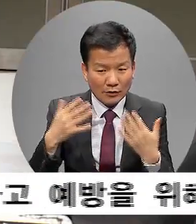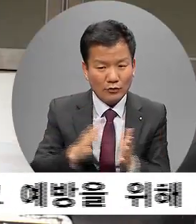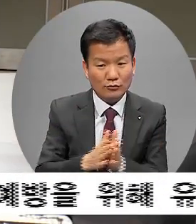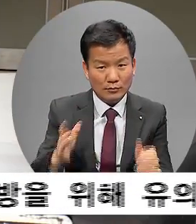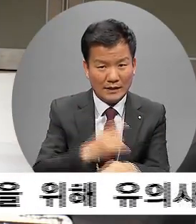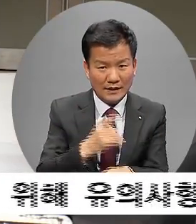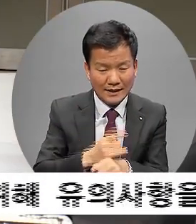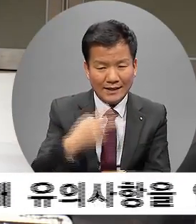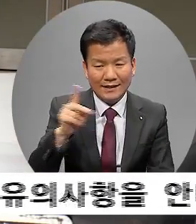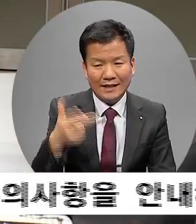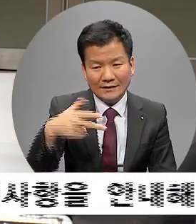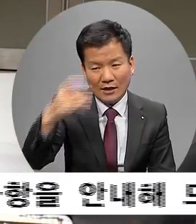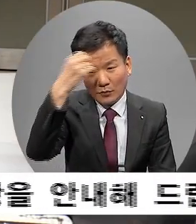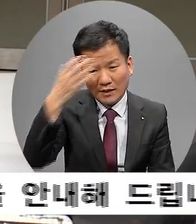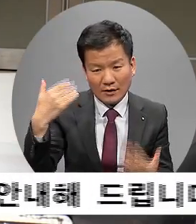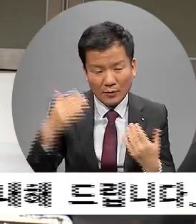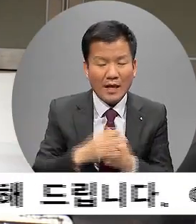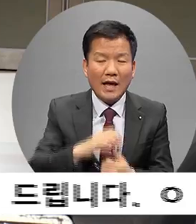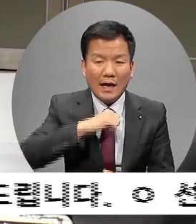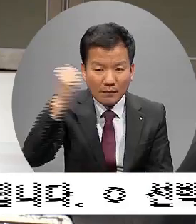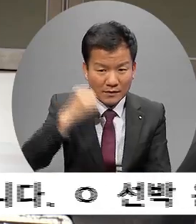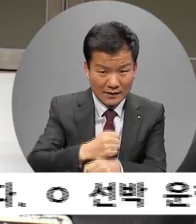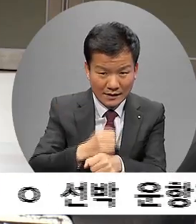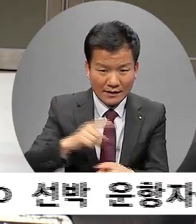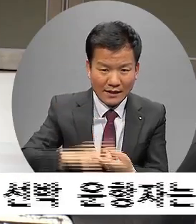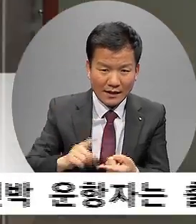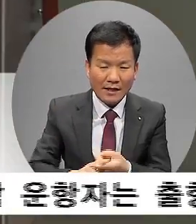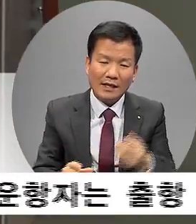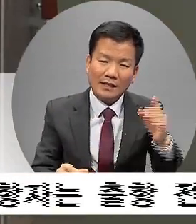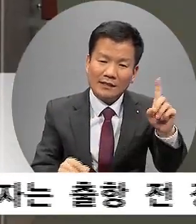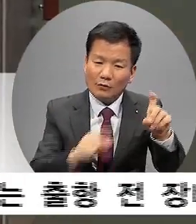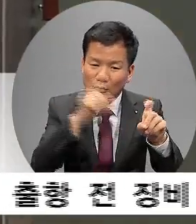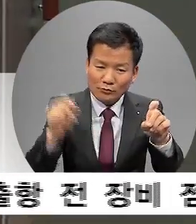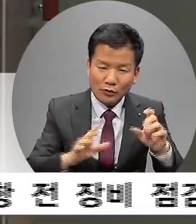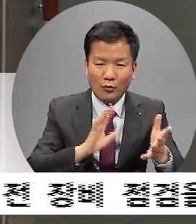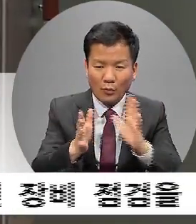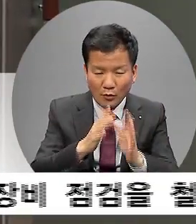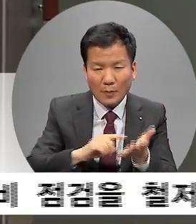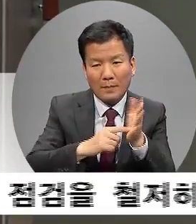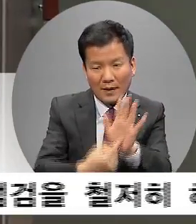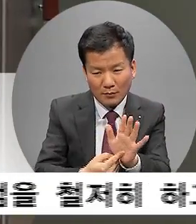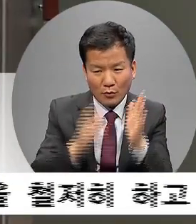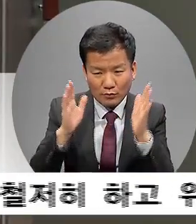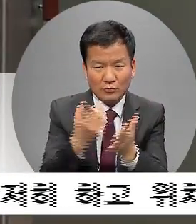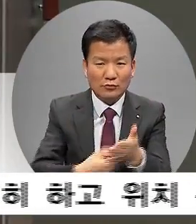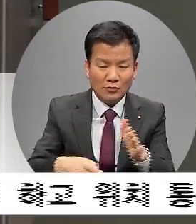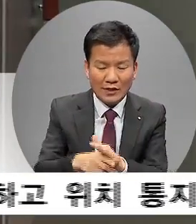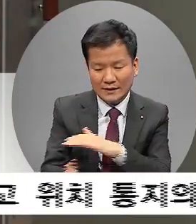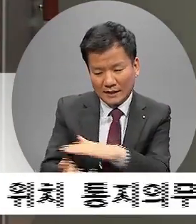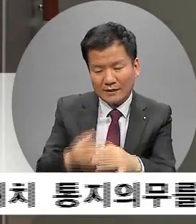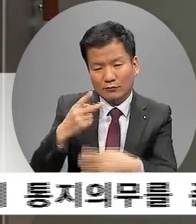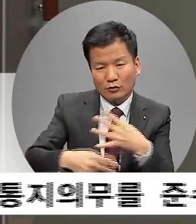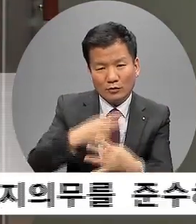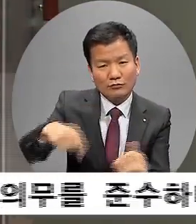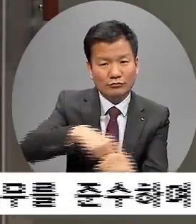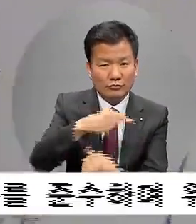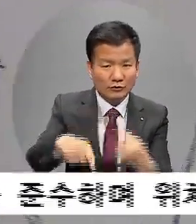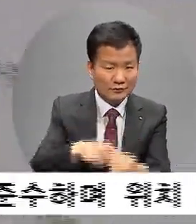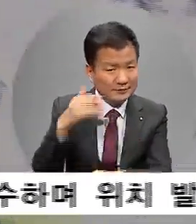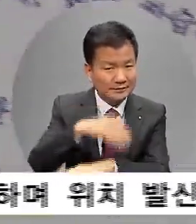출발하는 단 재고는 합격자를 대상으로 다음 달부터 토론 발표형 수업을 위한 사전 프로그램을